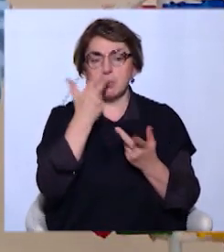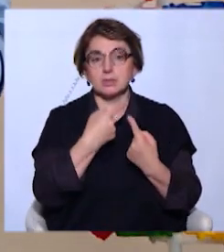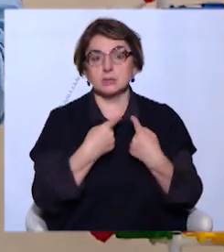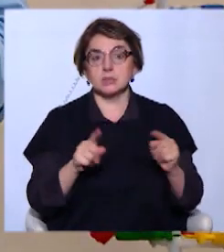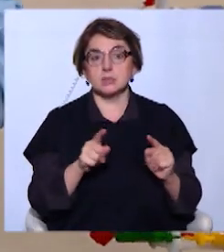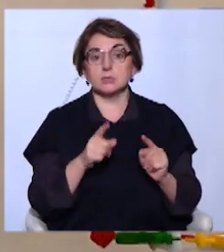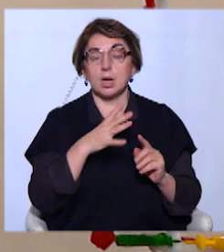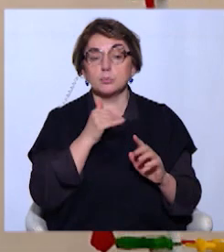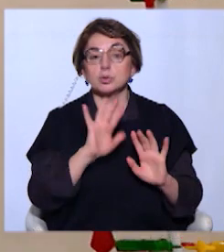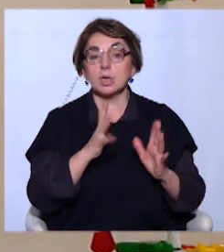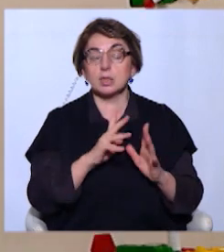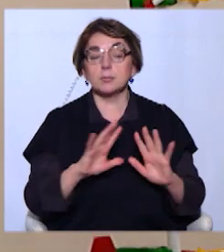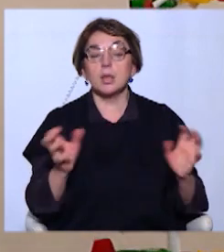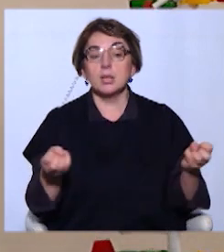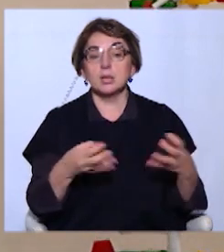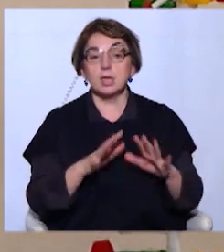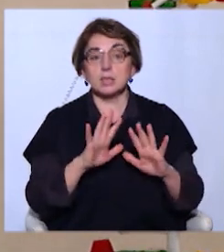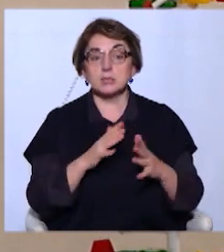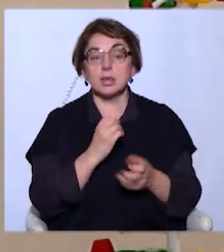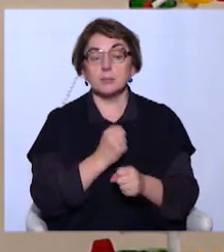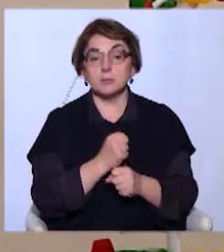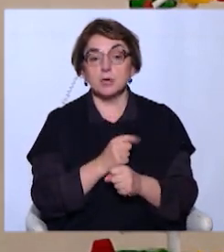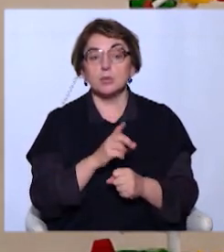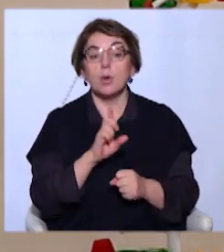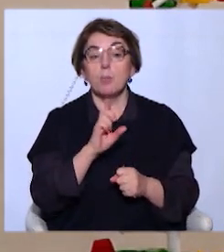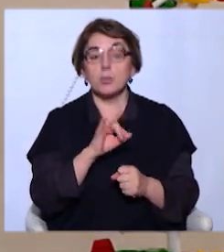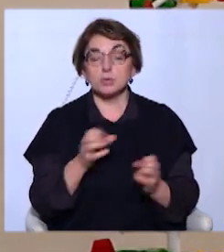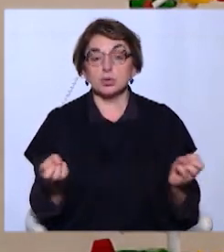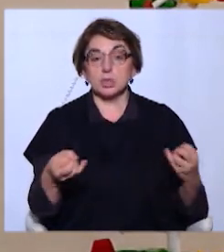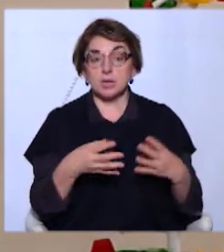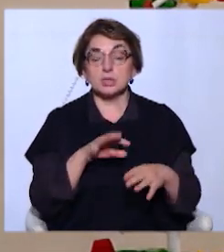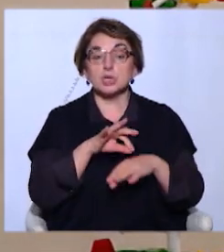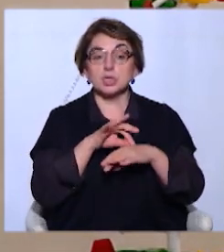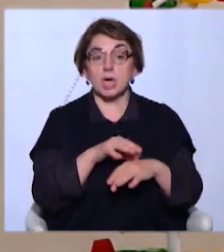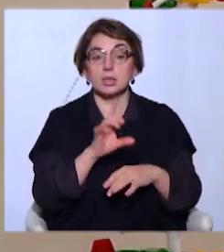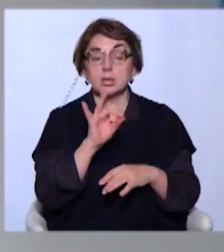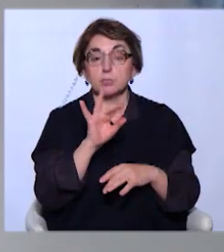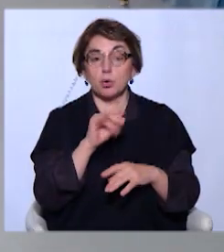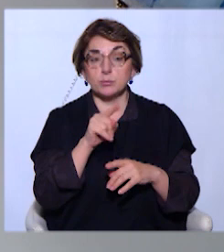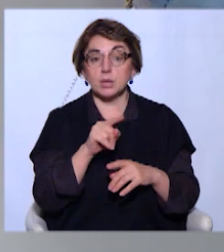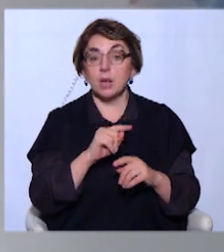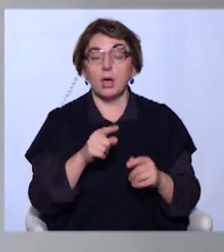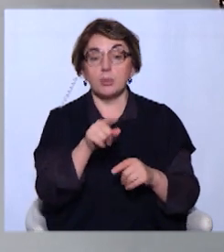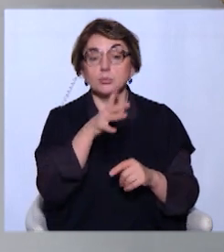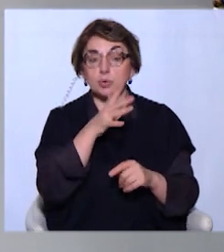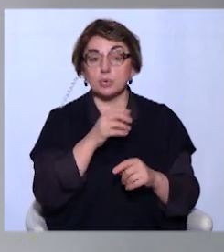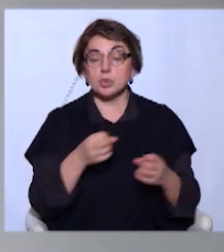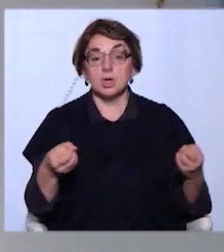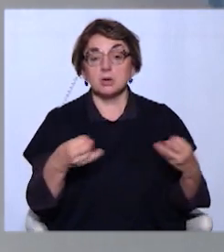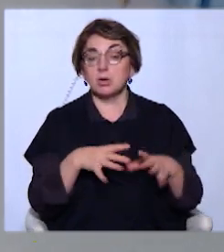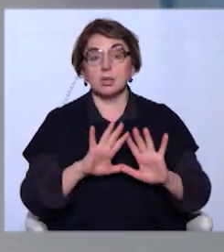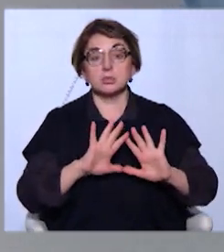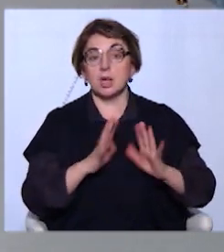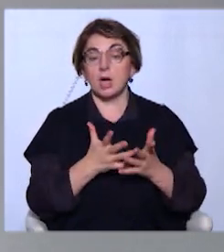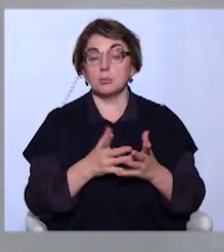იმის ნიშანია, რომ რეაქცია მიმდინარეობს. თუმცა როდესაც ბენზოლის რეაქცია ჩაატარეს ბრომთან,